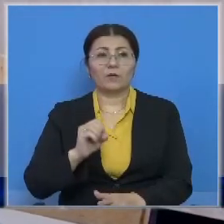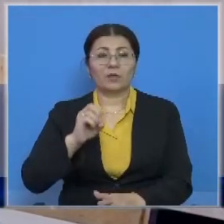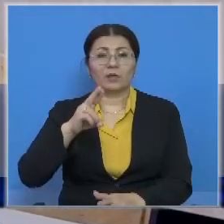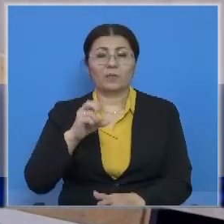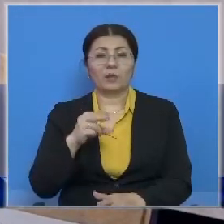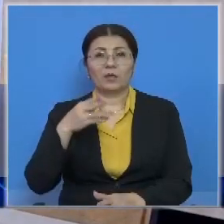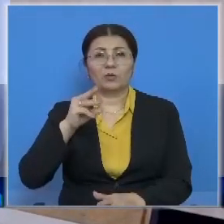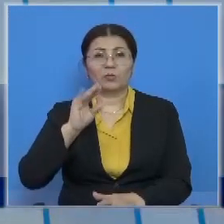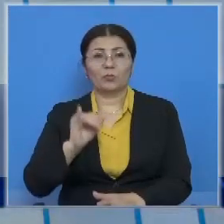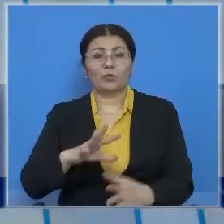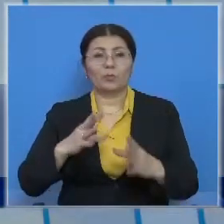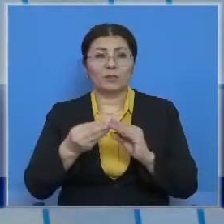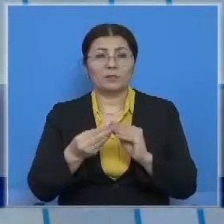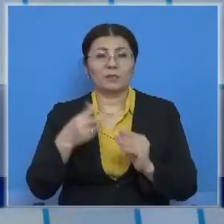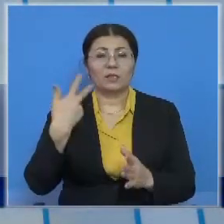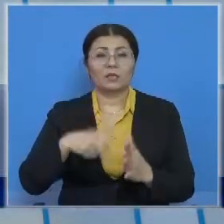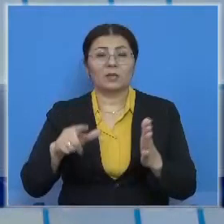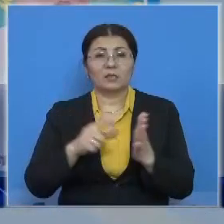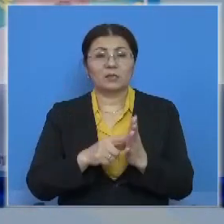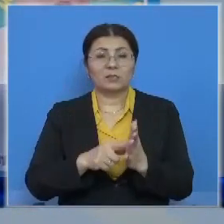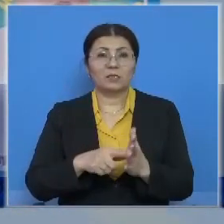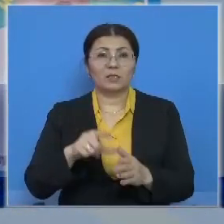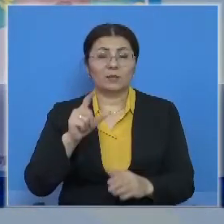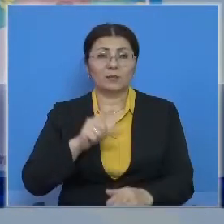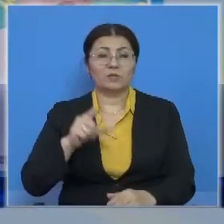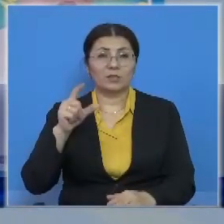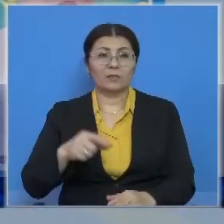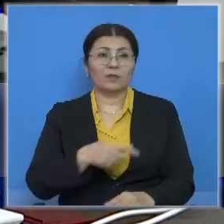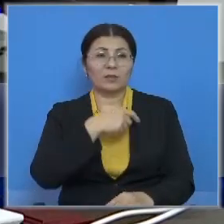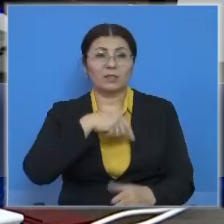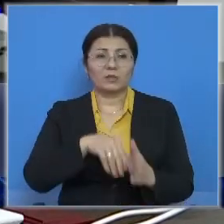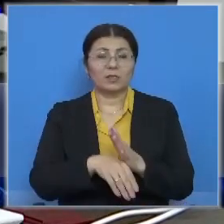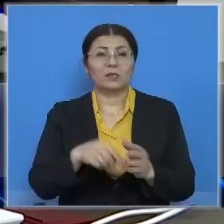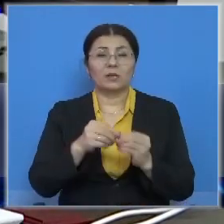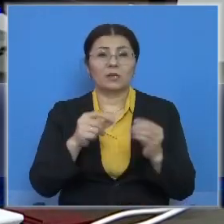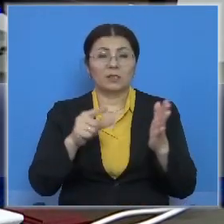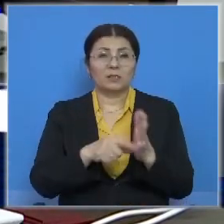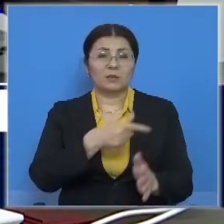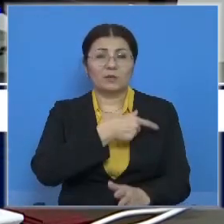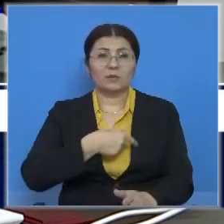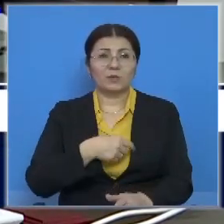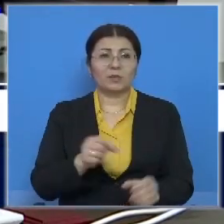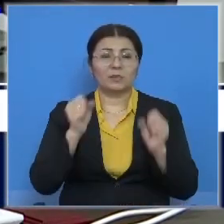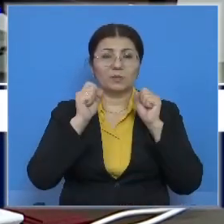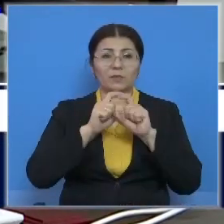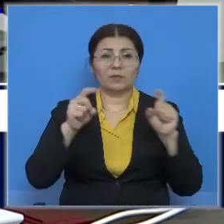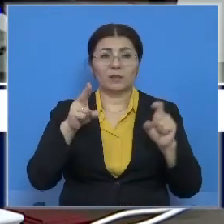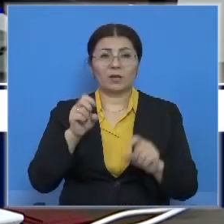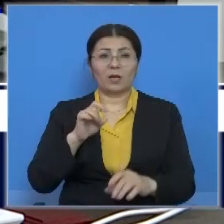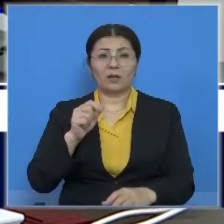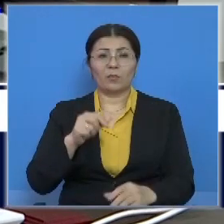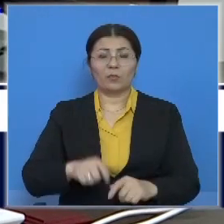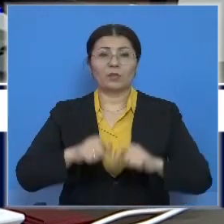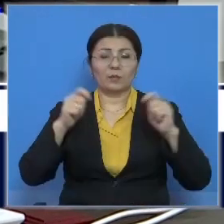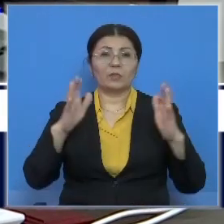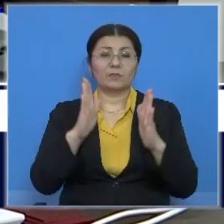инбекту общий штат спортшколы составляет 37 человек из которых 17 тренеров спортивную школу карабутаки открыли